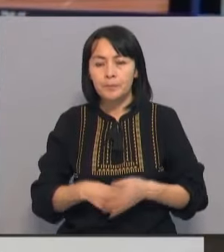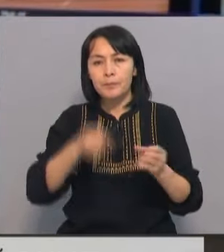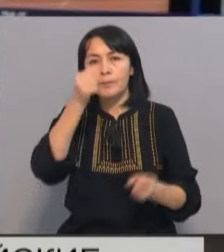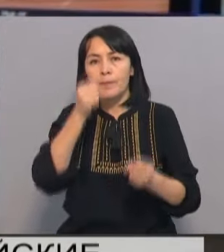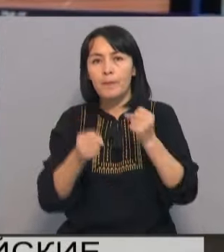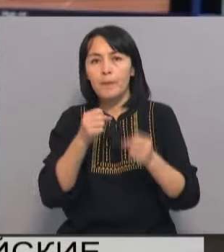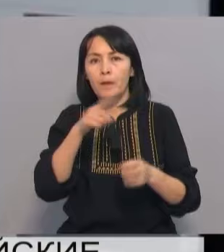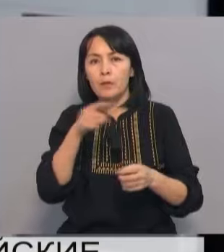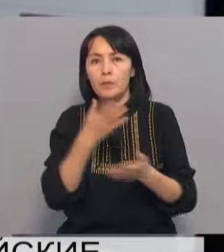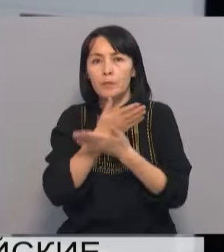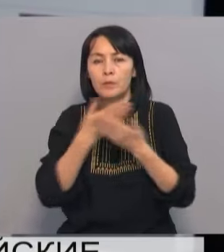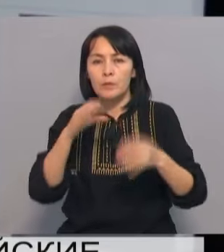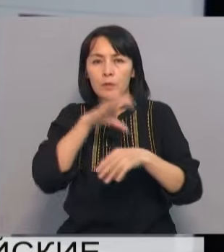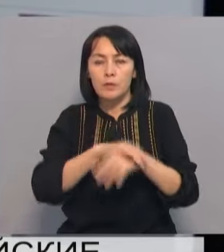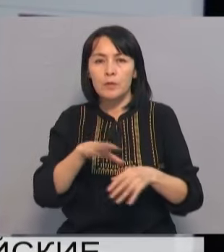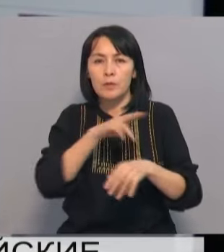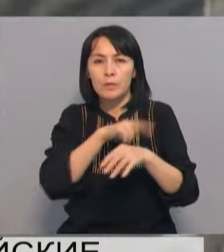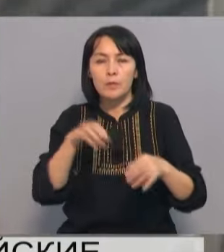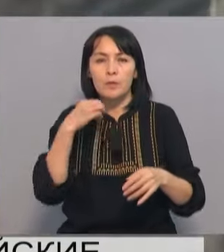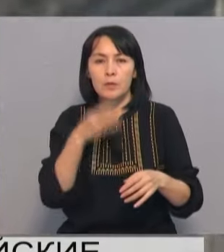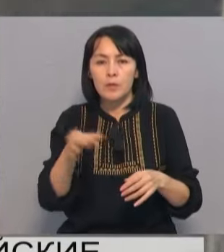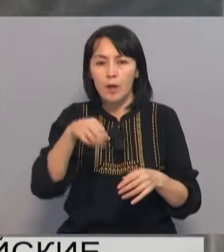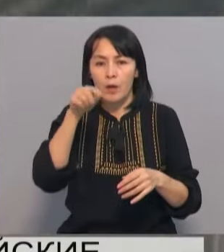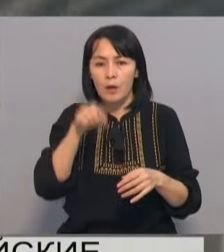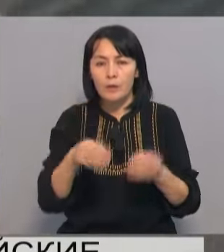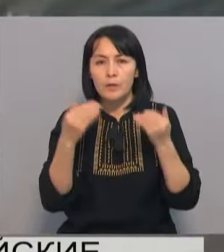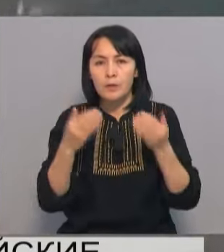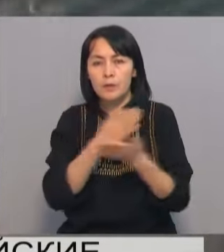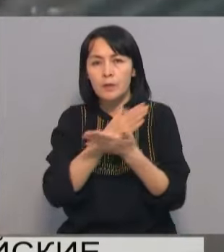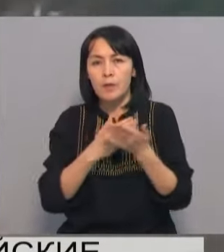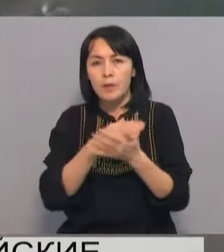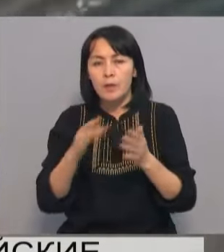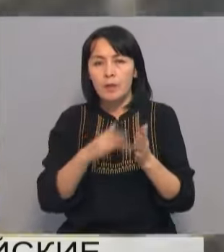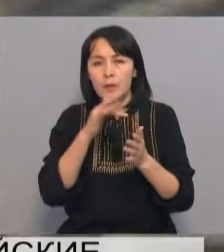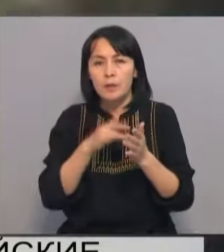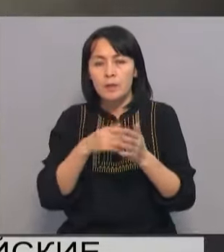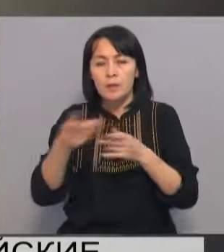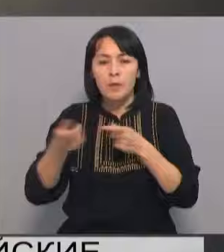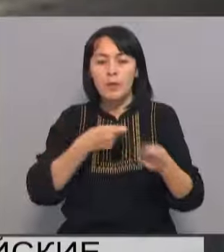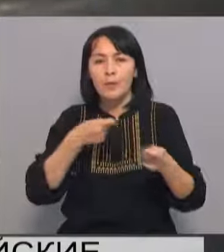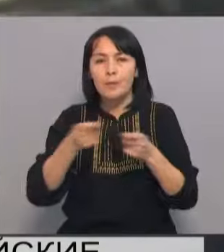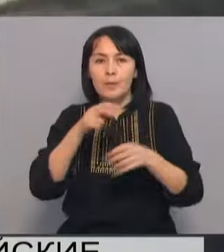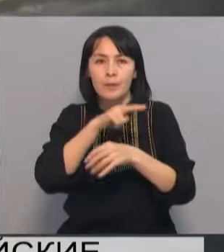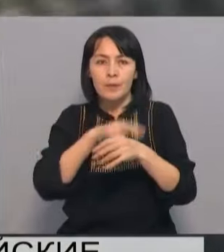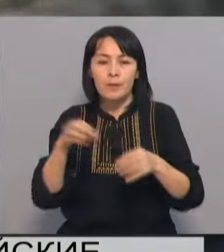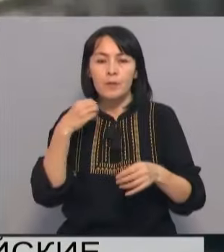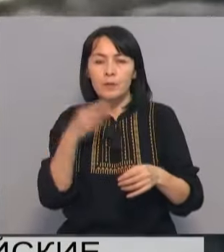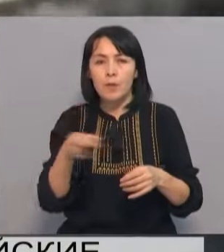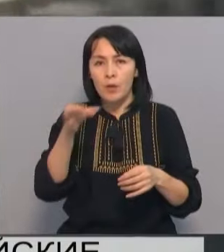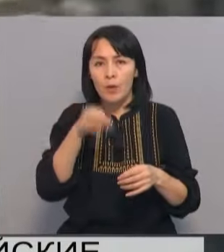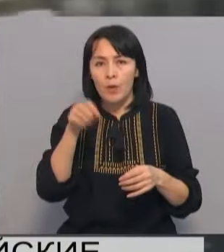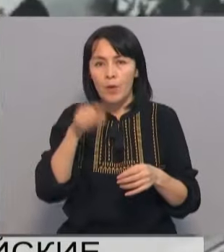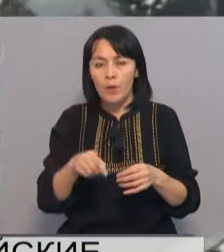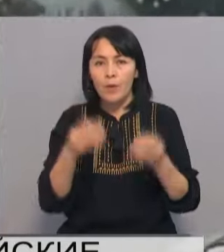Автомобиль без госномеров задержали полицейские Туркестанской области. Сотрудники Центра оперативного управления Департамента полиции Туркестанской